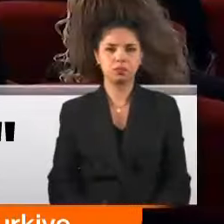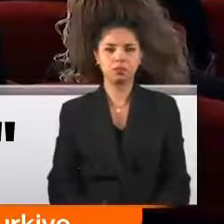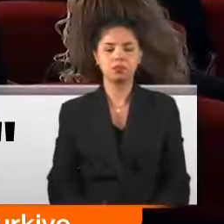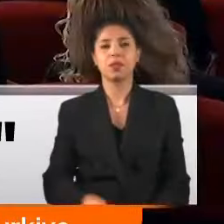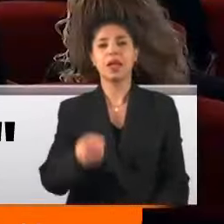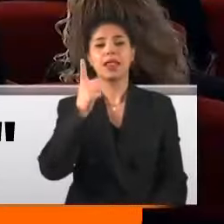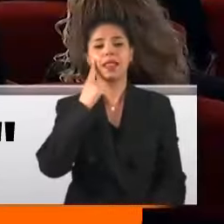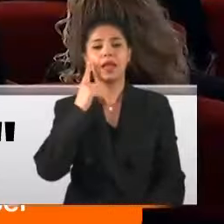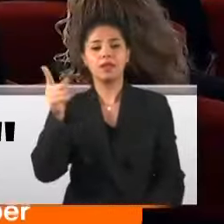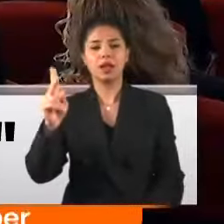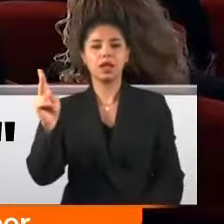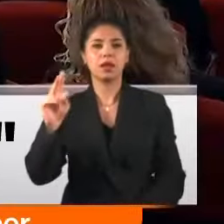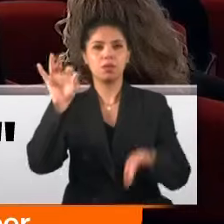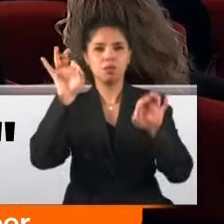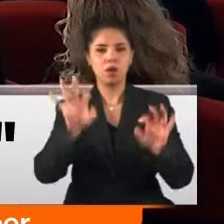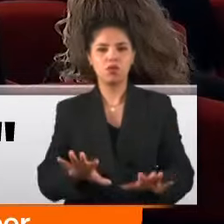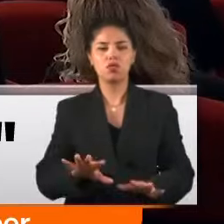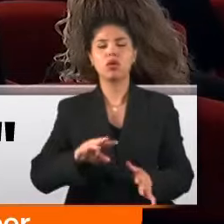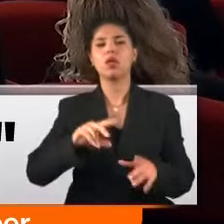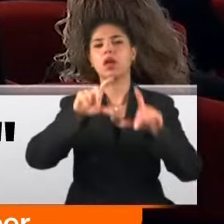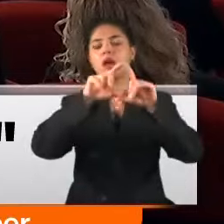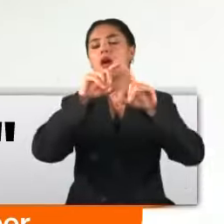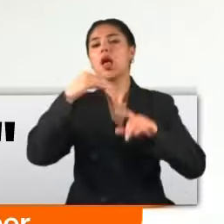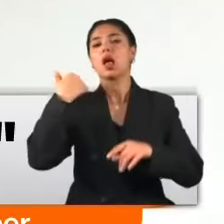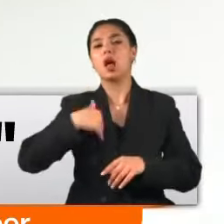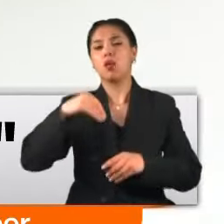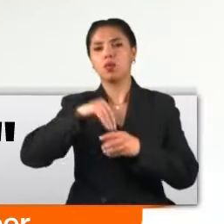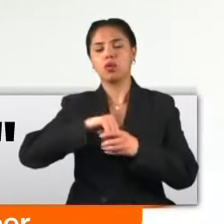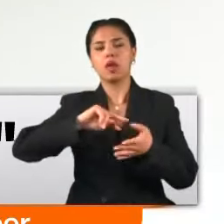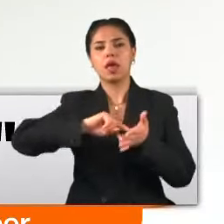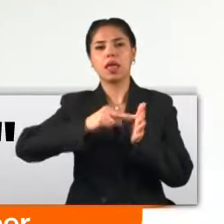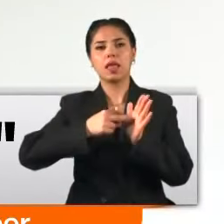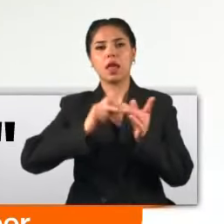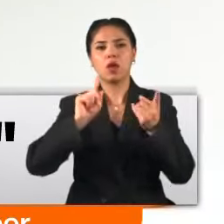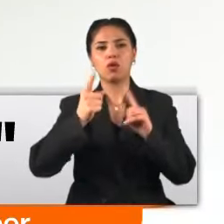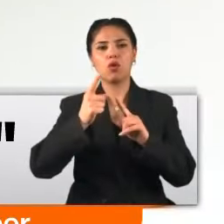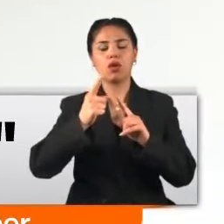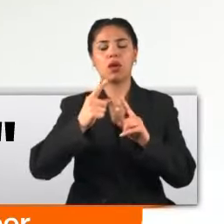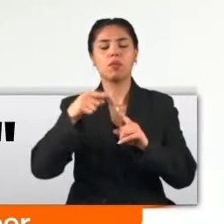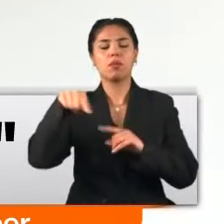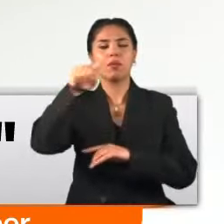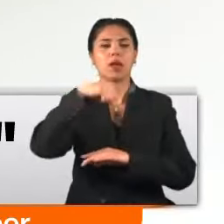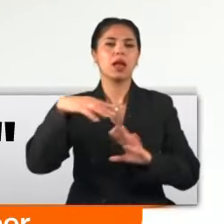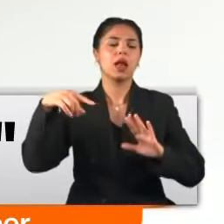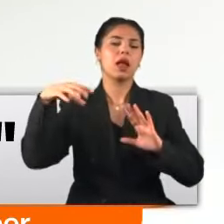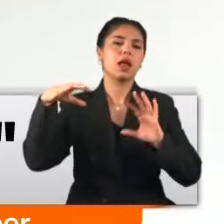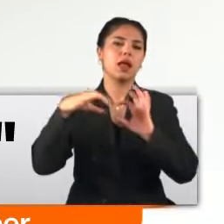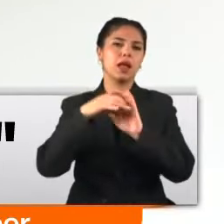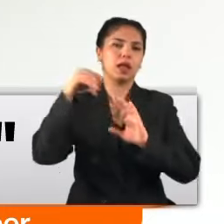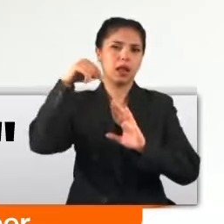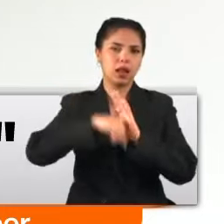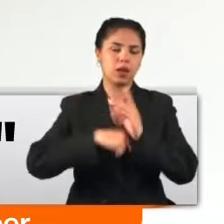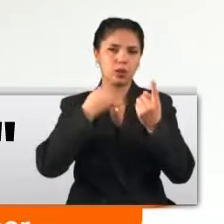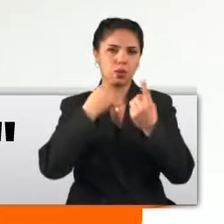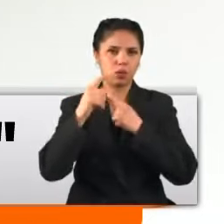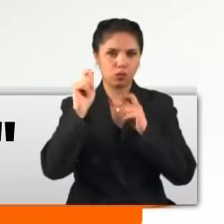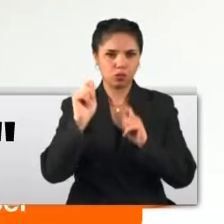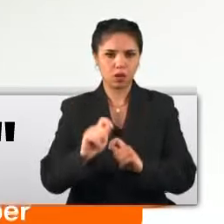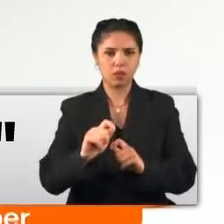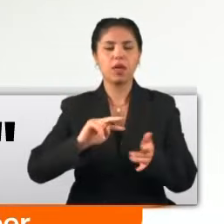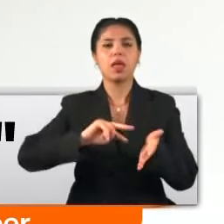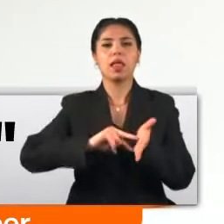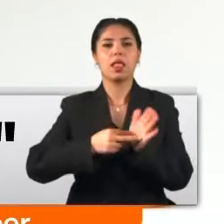Devletin başlattığı kamuda tasarruf dönemini hatırlattı. Tasarruf kültürünün toplumumuzda yaygınlaştırılmasına